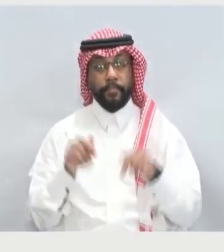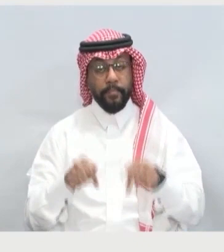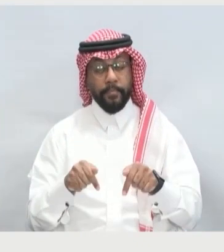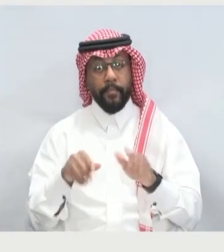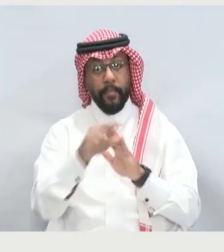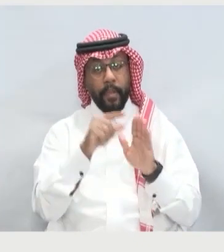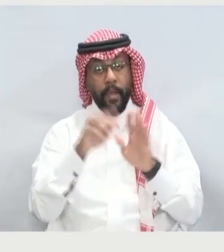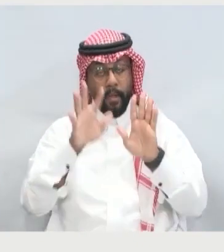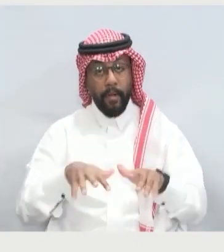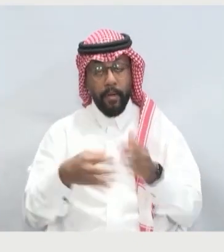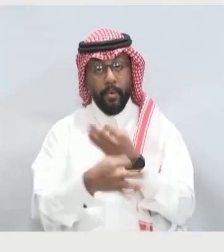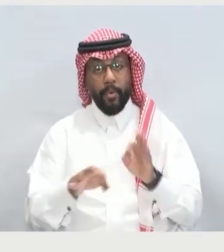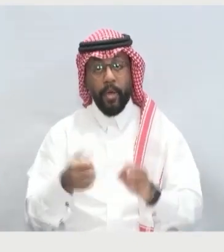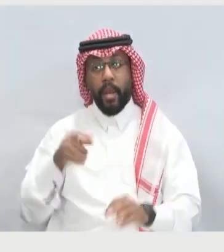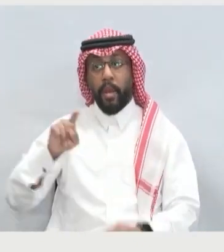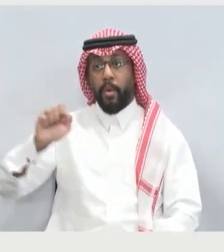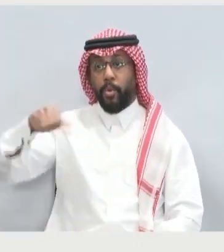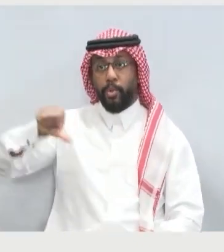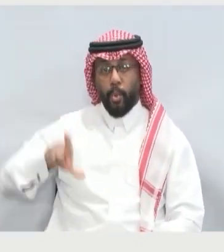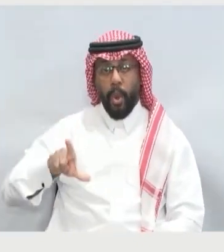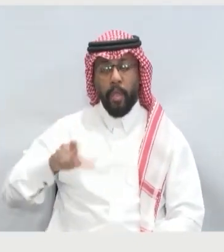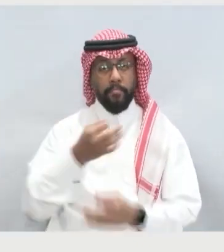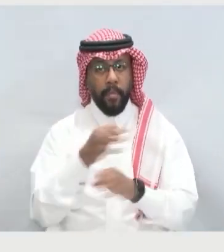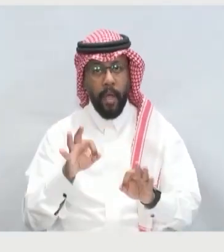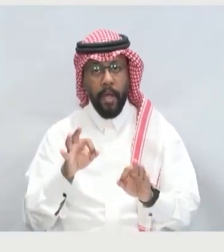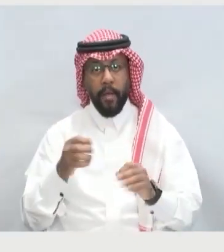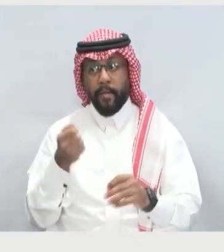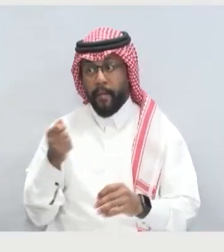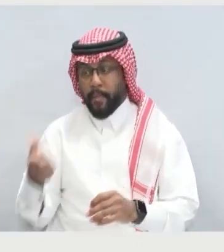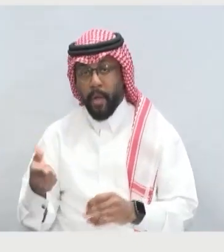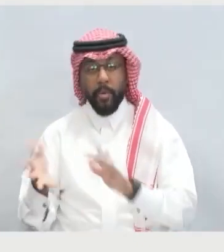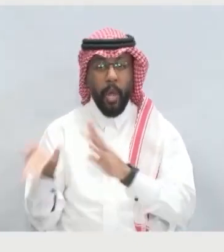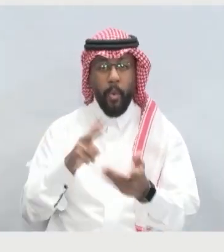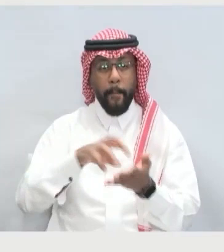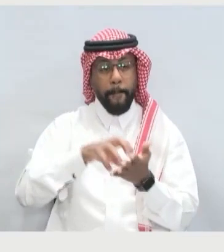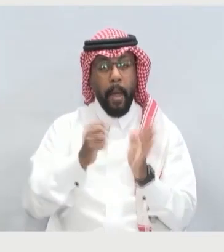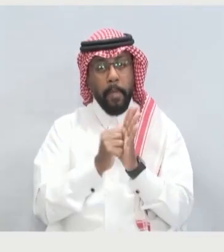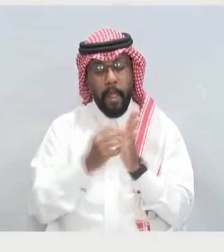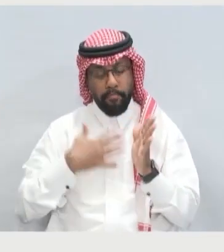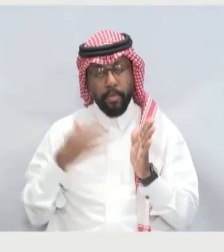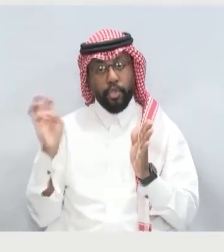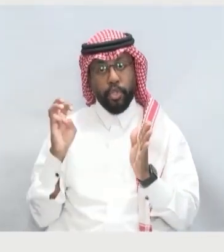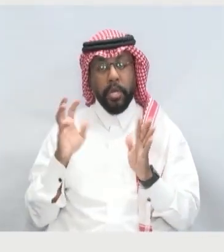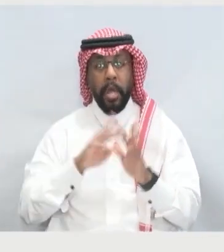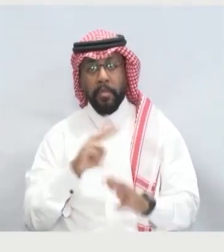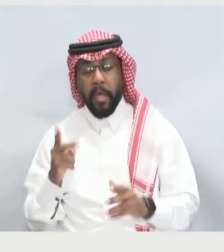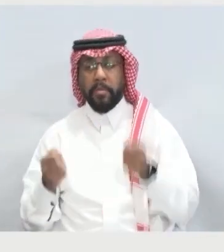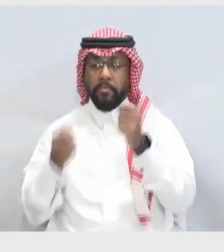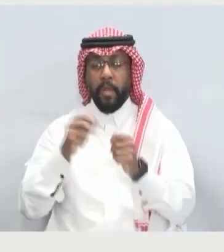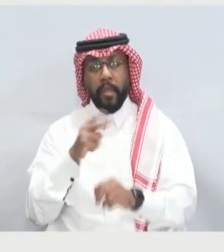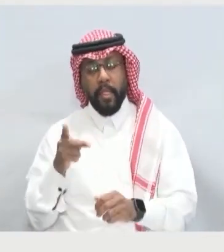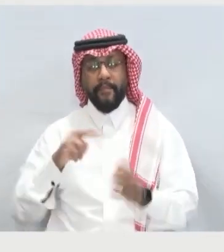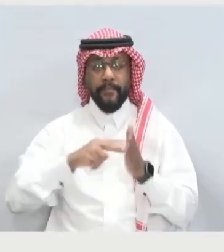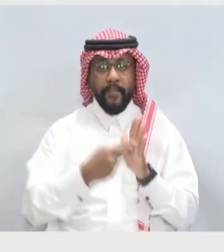تناولنا في هذا الدرس الاصول ما هي الاصول ذكرنا انها البضائع او الممتلكات التي تمتلكها الشركه والاسره ويمكن